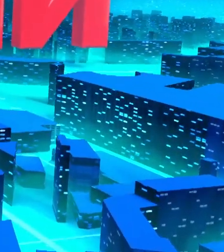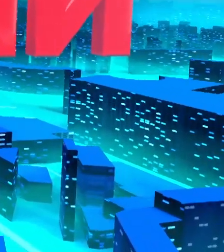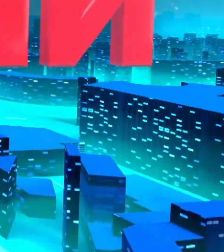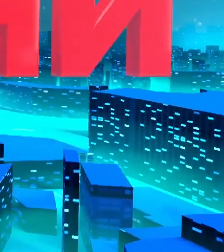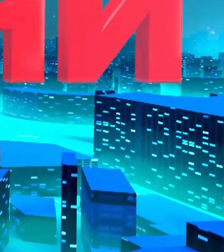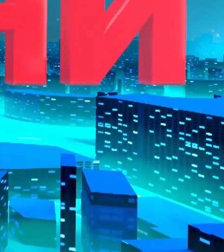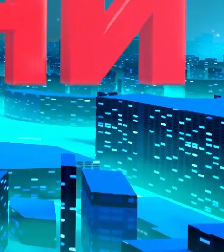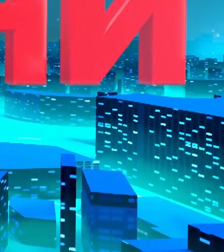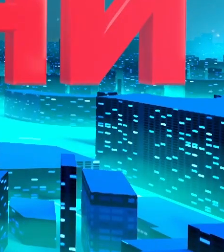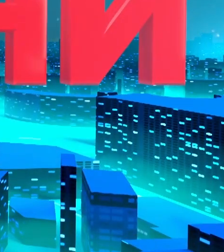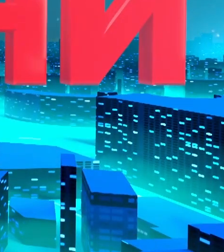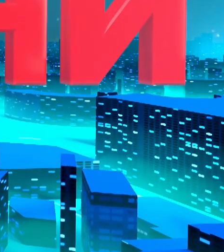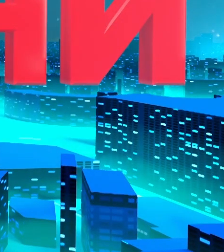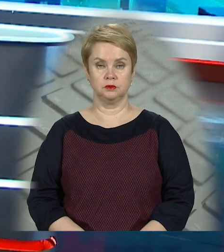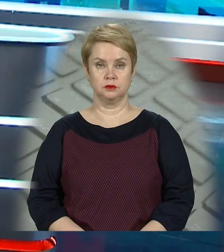Музика